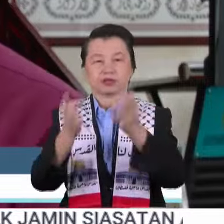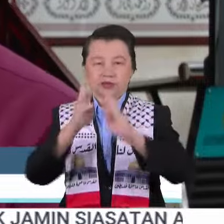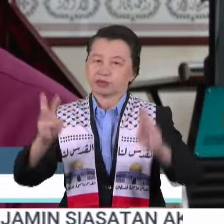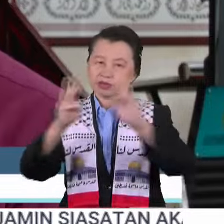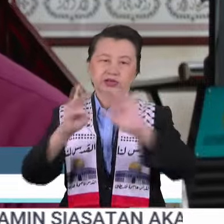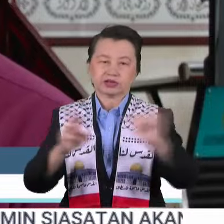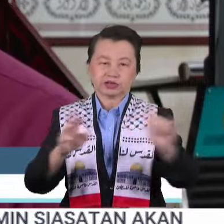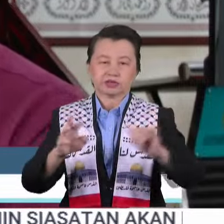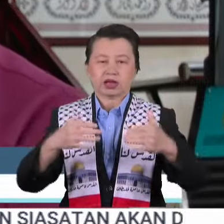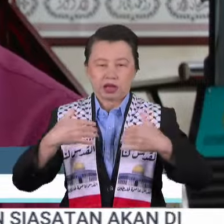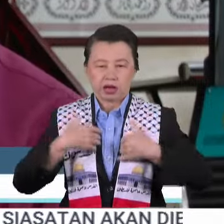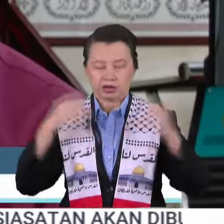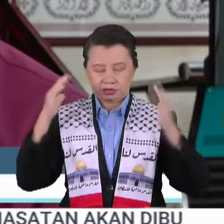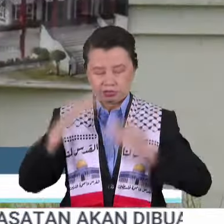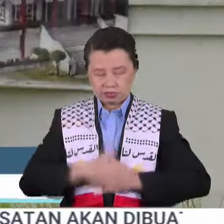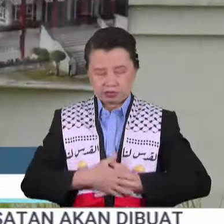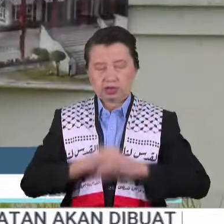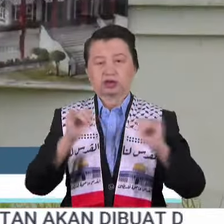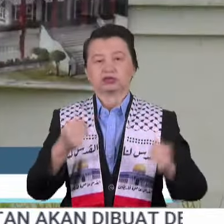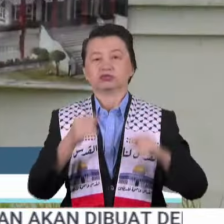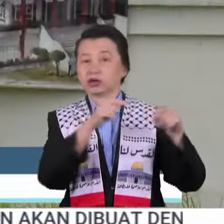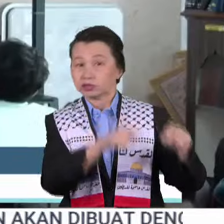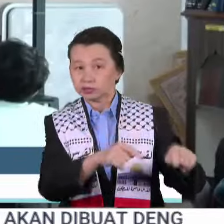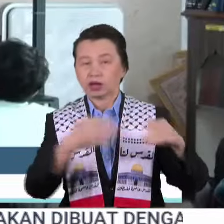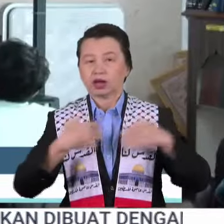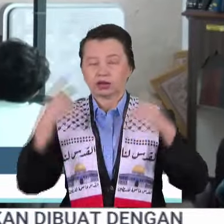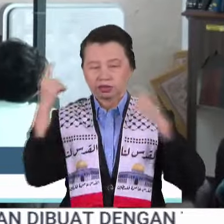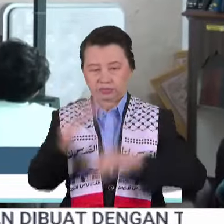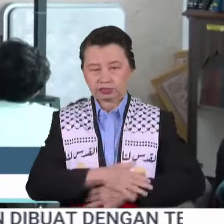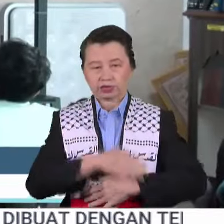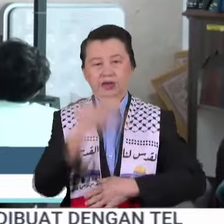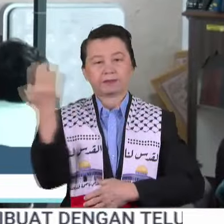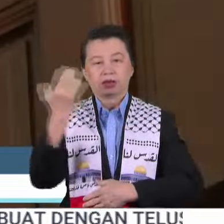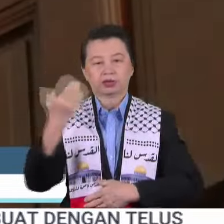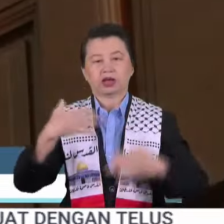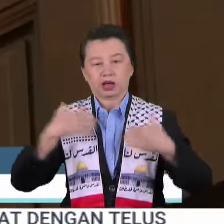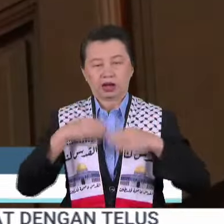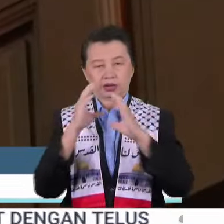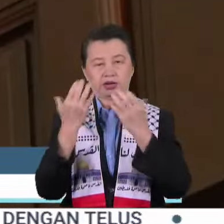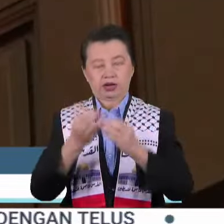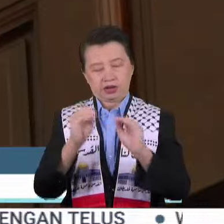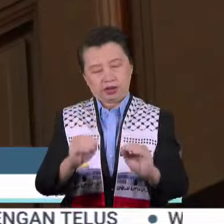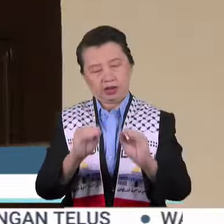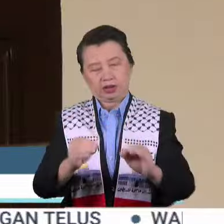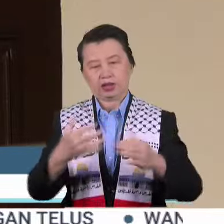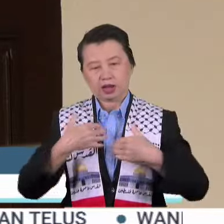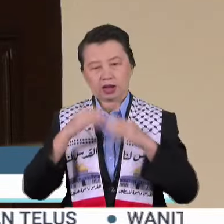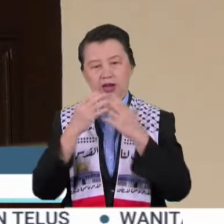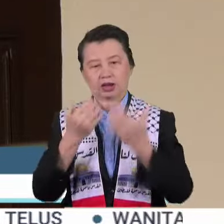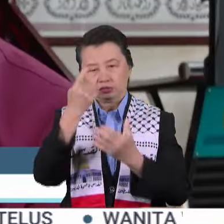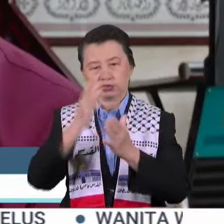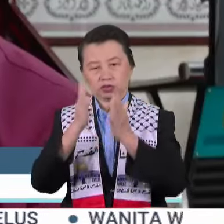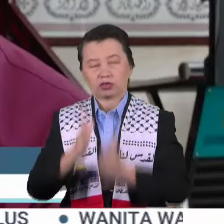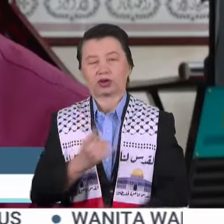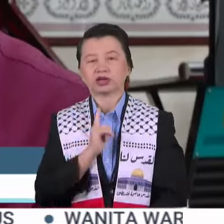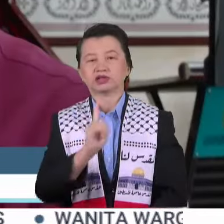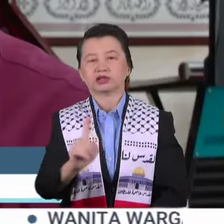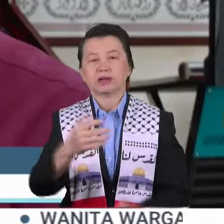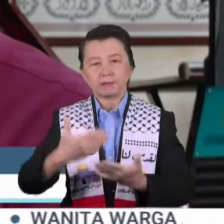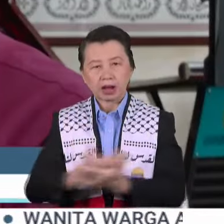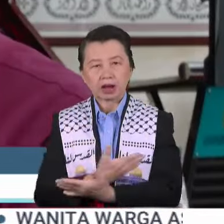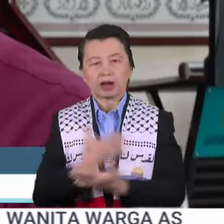lain. Kita ada solat Jumaat, kita ada solat harian, kita ada kelas harian, kelas untuk mualaf pun kita